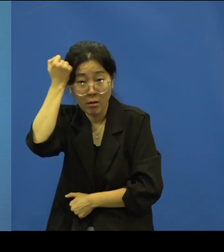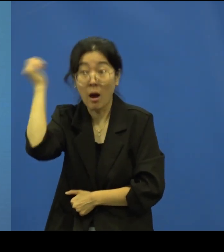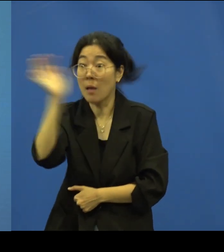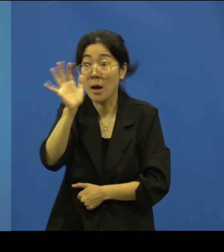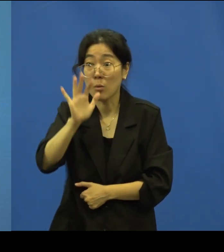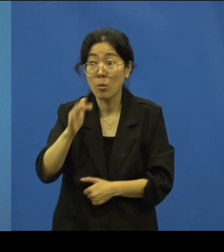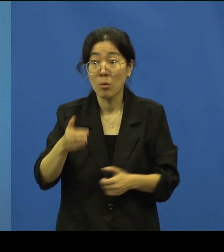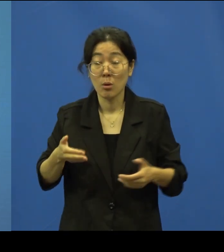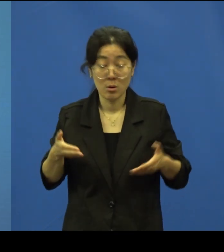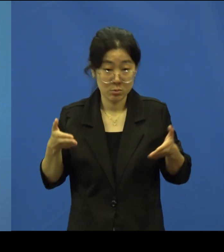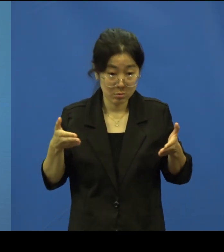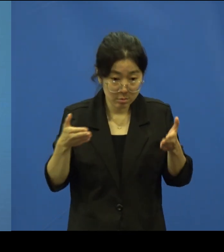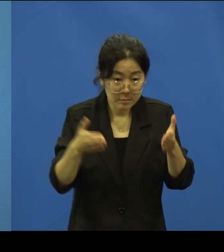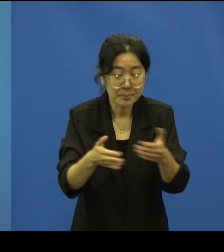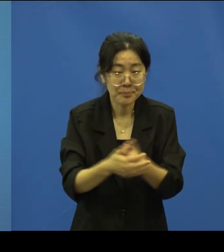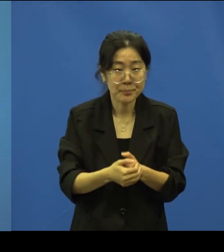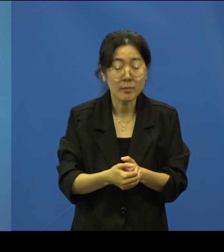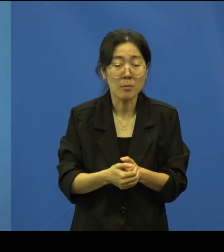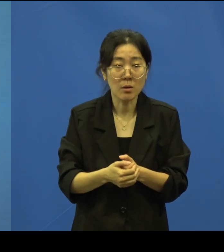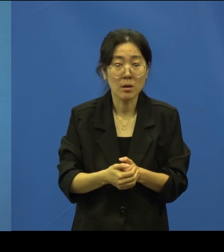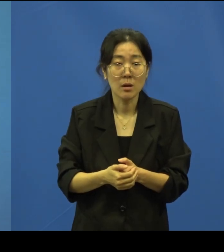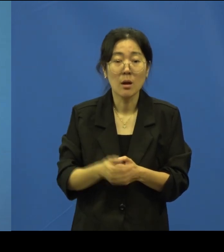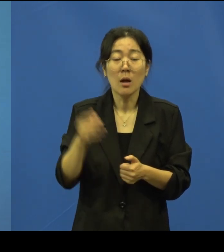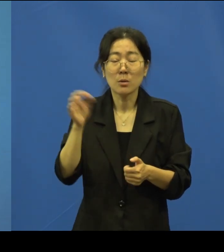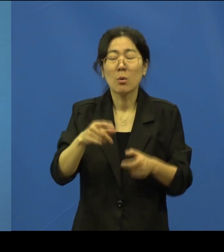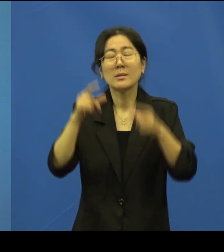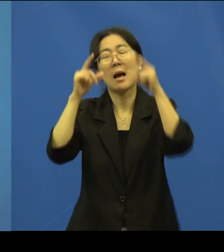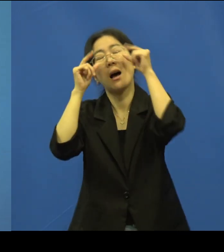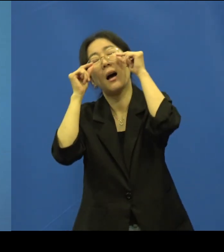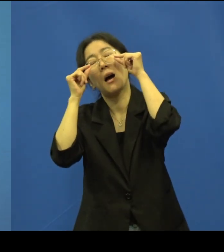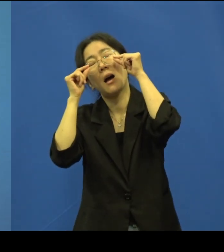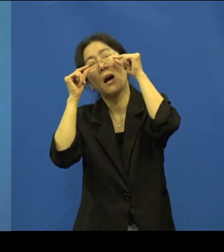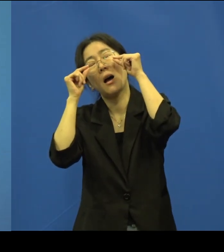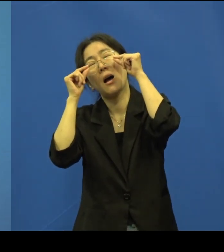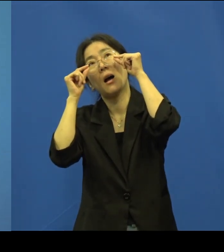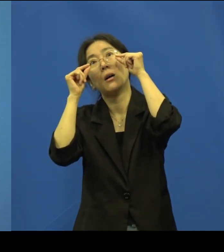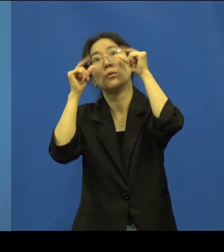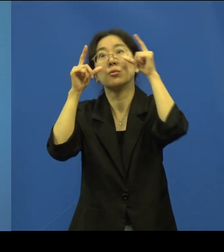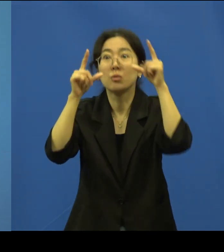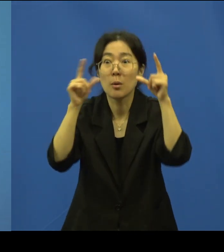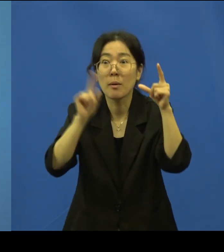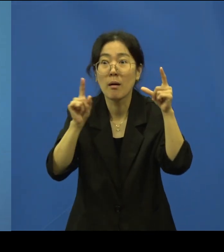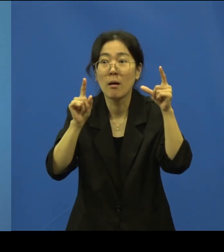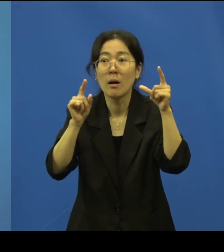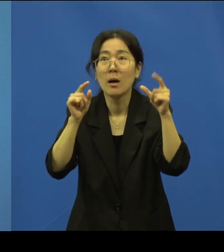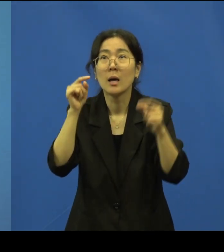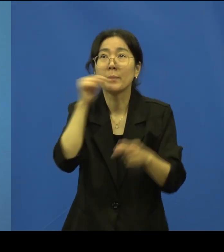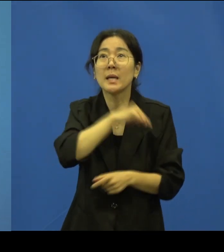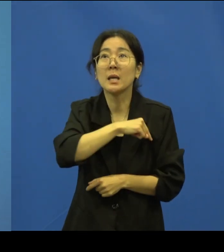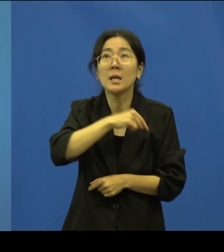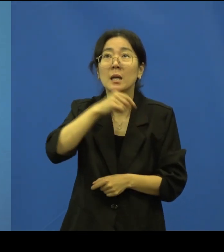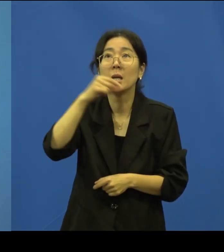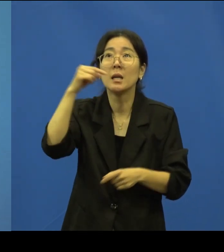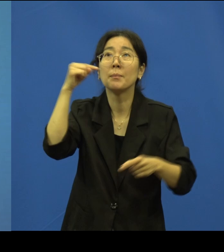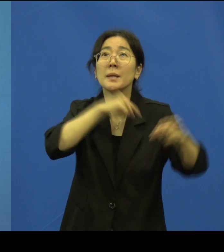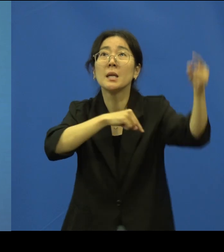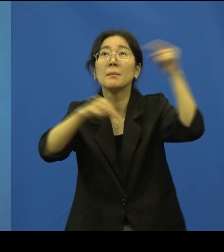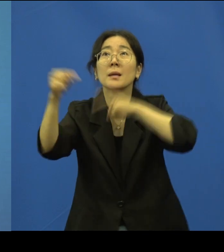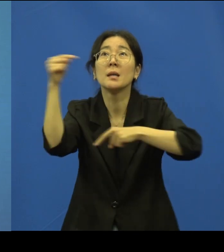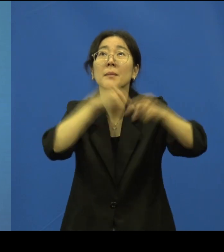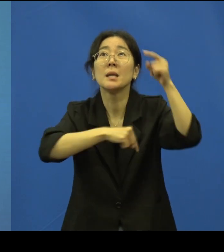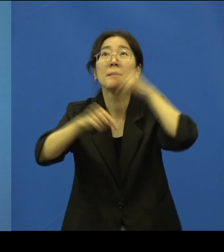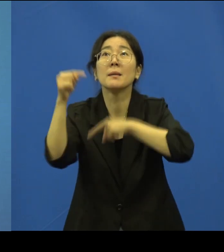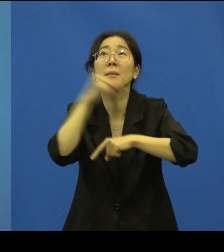다음날 일어나잖아요. 또다시 근심이 쫙 몰려오고 두려운 거예요. 이 광야에서